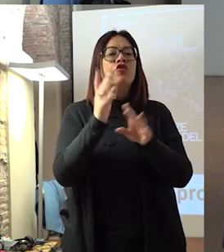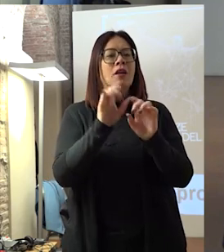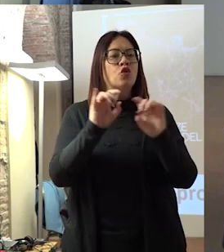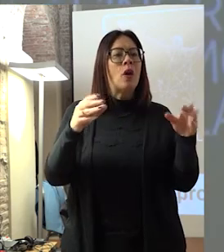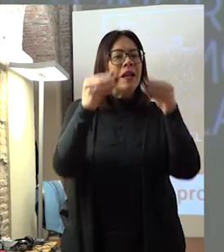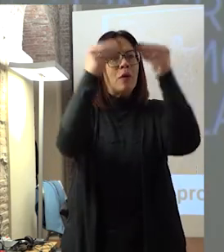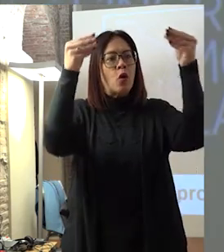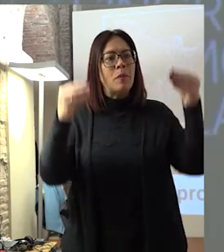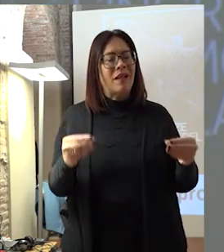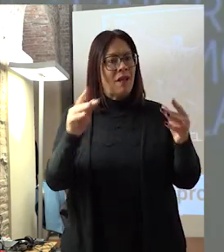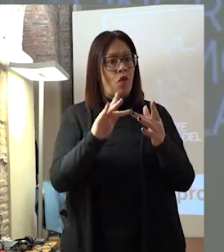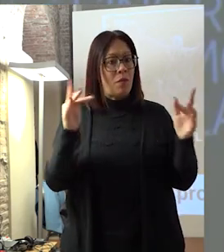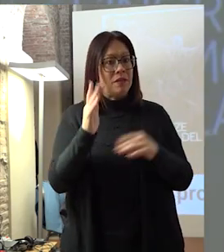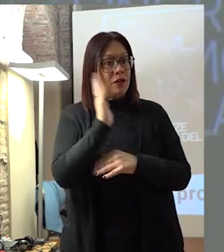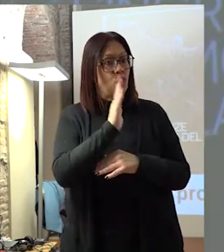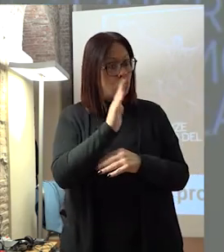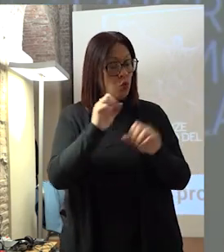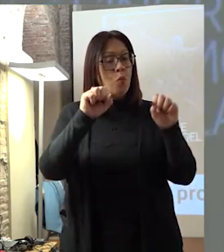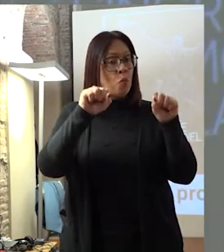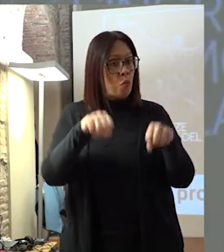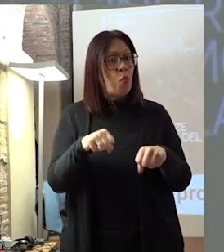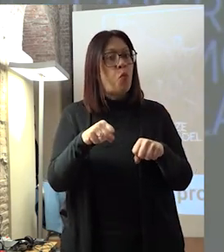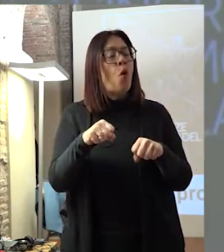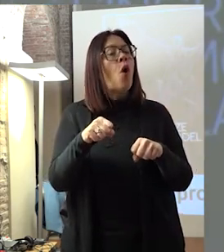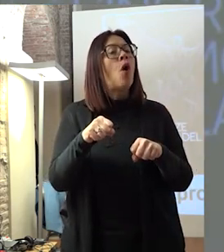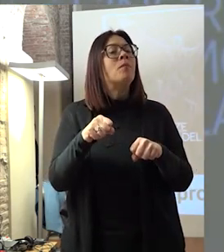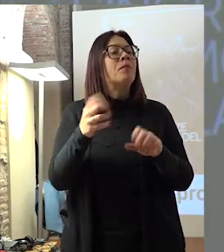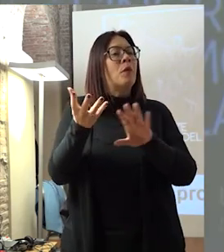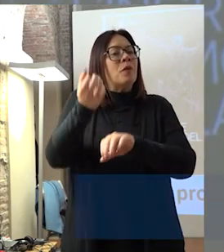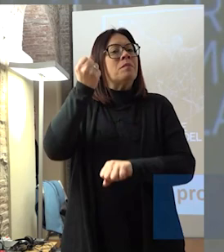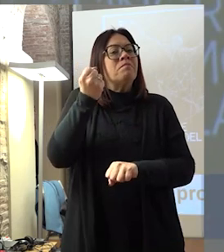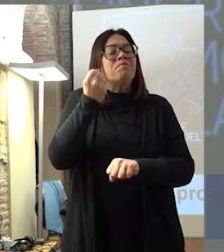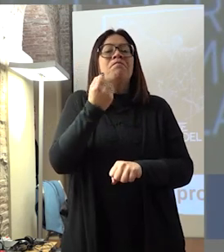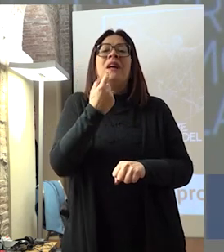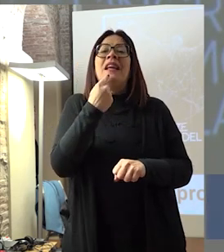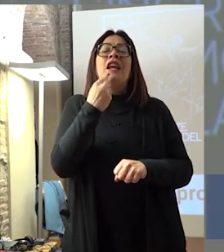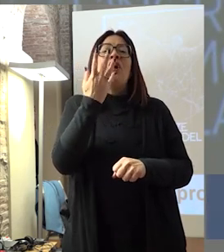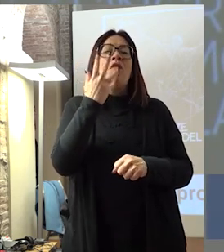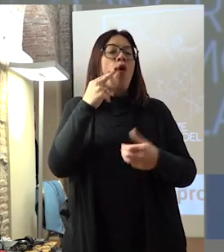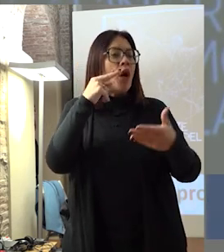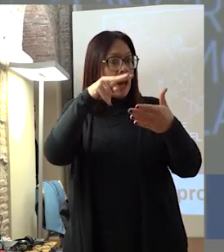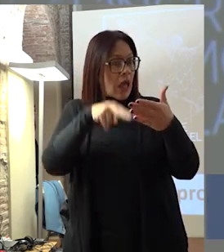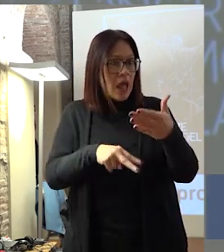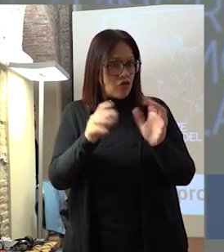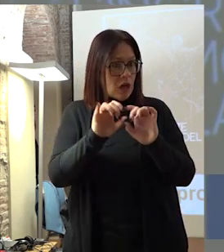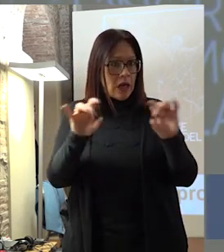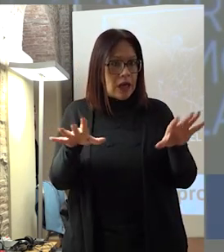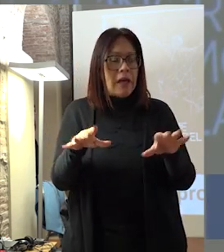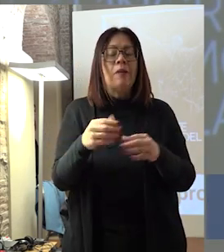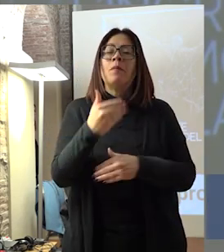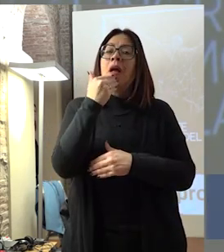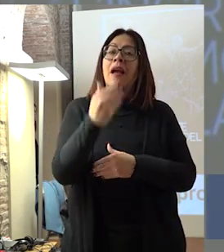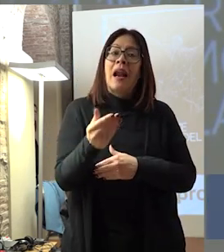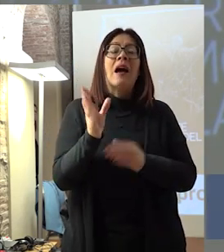questo sito in modo che possa essere tesoro di chiunque è interessato a leggerla. Ci tengo a ringraziare anche il polo della comunicazione